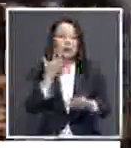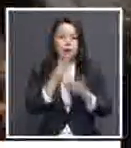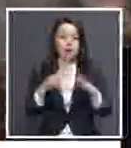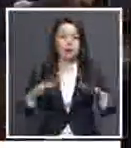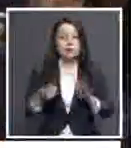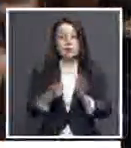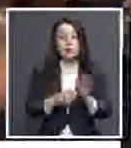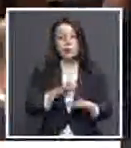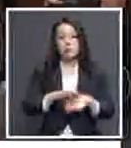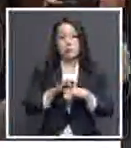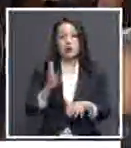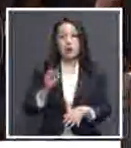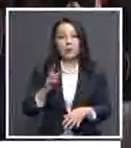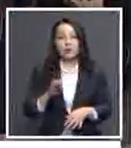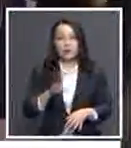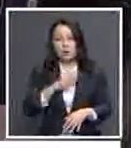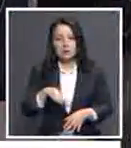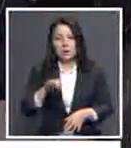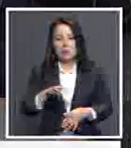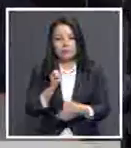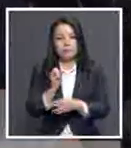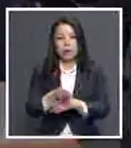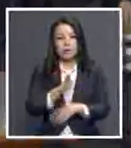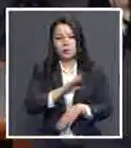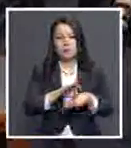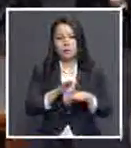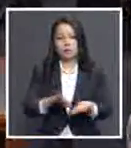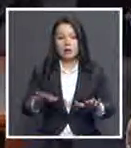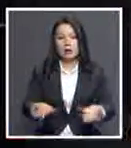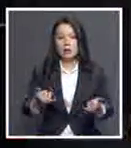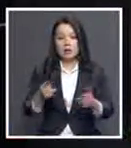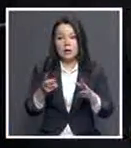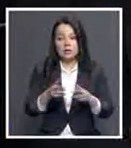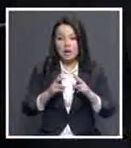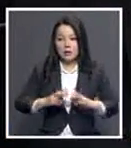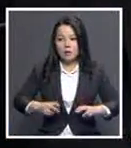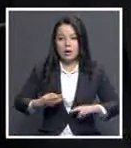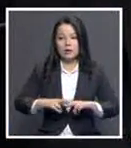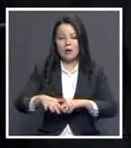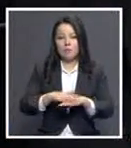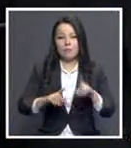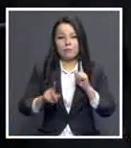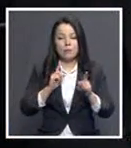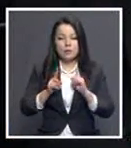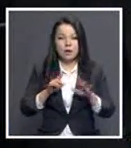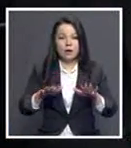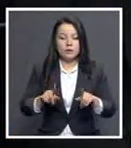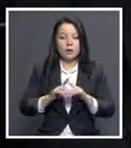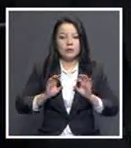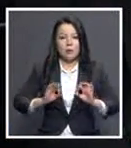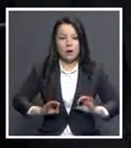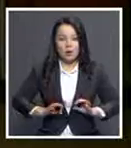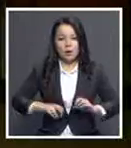тергеу жүргізген Комиді Трамп қызметінен кетірді. Қазір бұл тергеуді арнайы прокурор Роберт Мюллер жүргізіп жатыр.